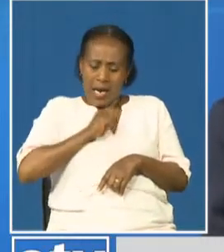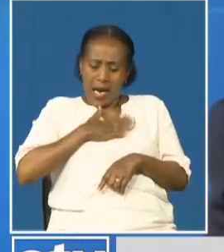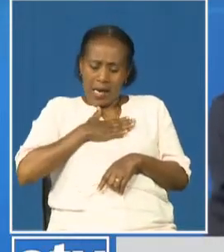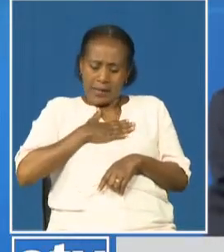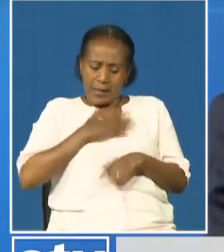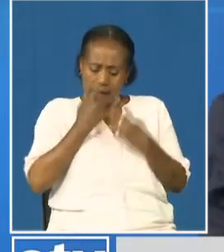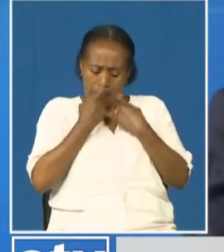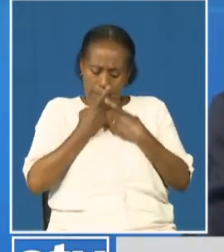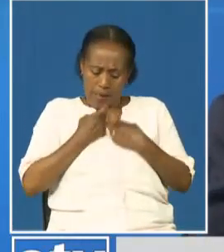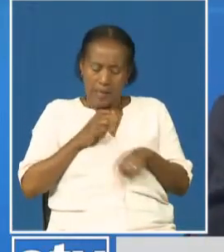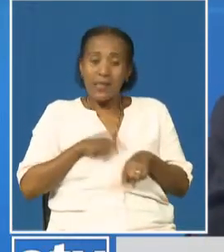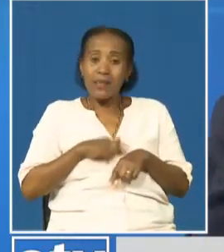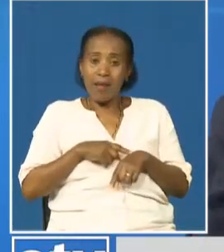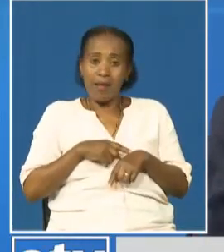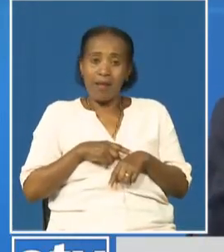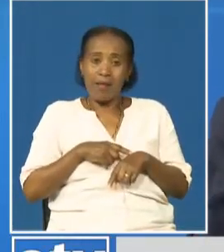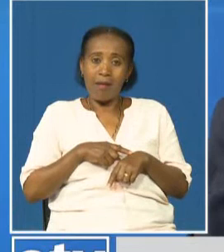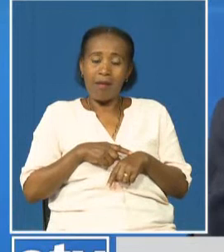የራስን የመመርመር ጊዜ